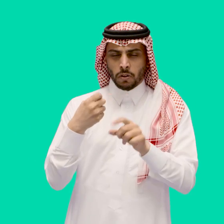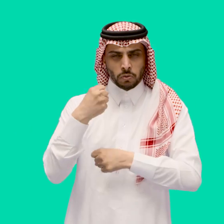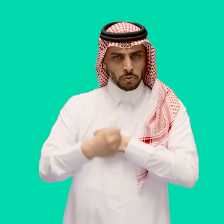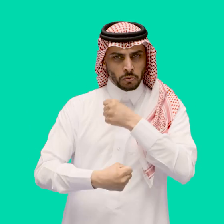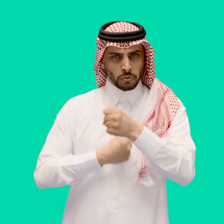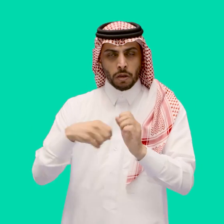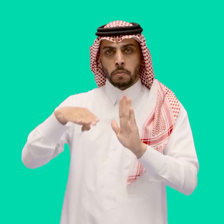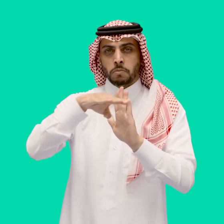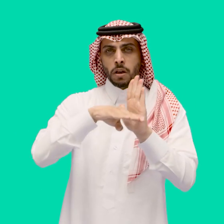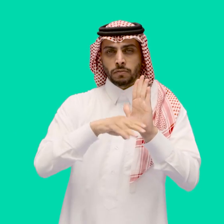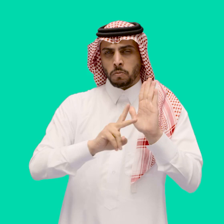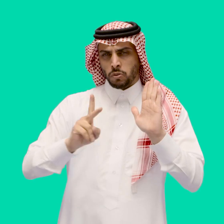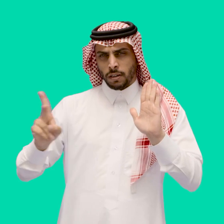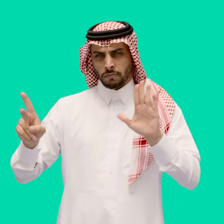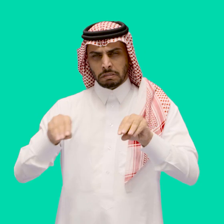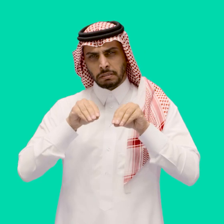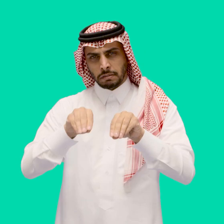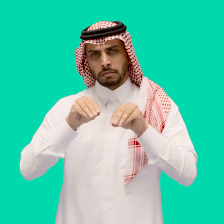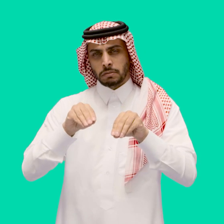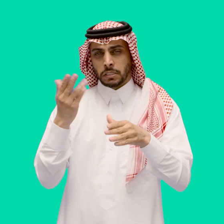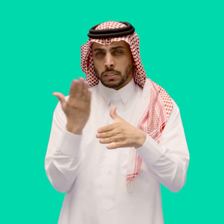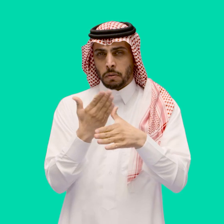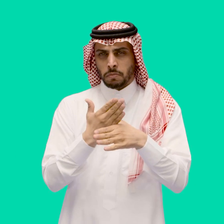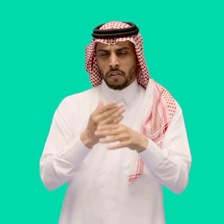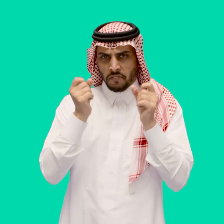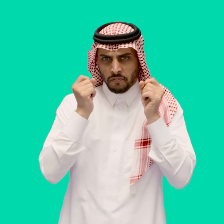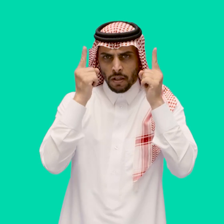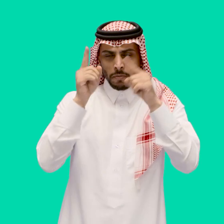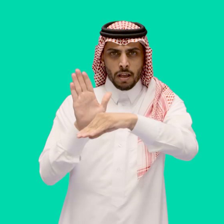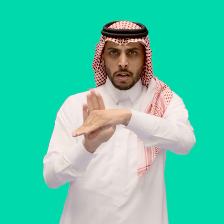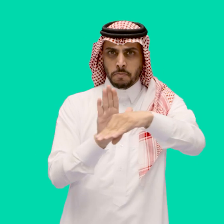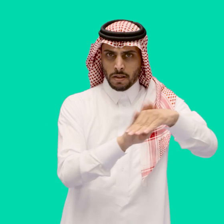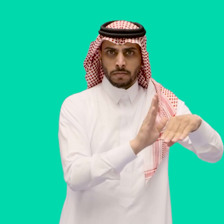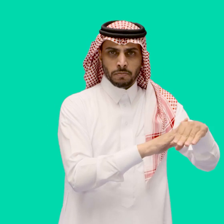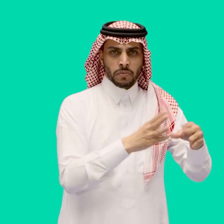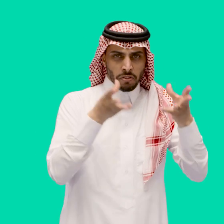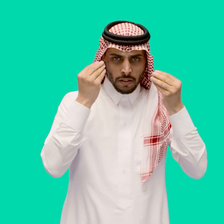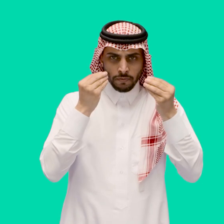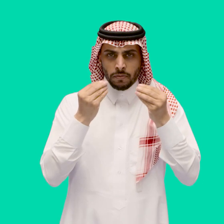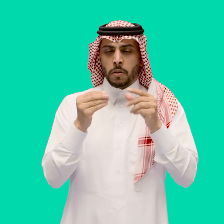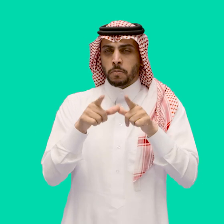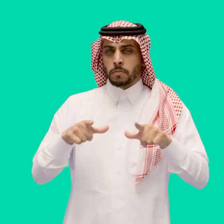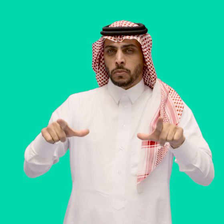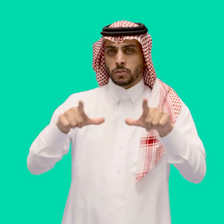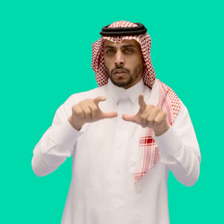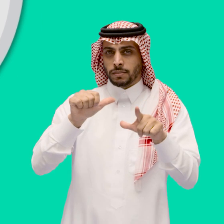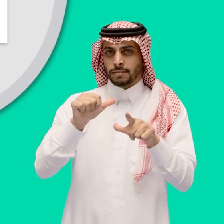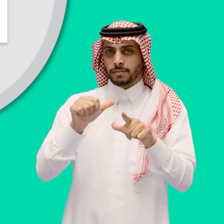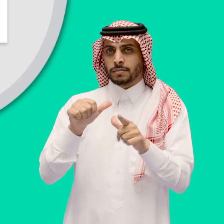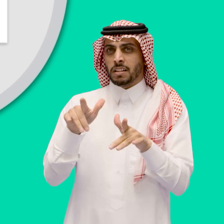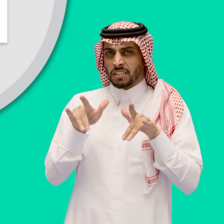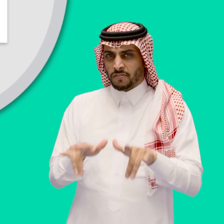من خلال برامج مختلفة لتحقيق الرسالة، وبرامج المشروع الوطني للوقاية من